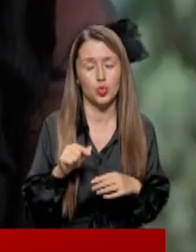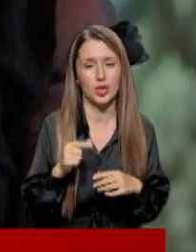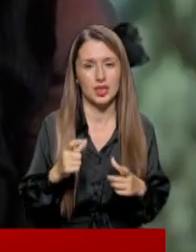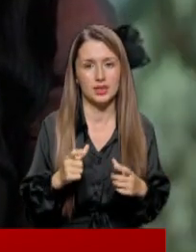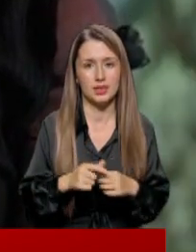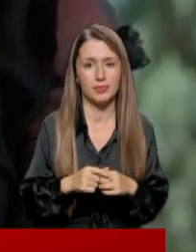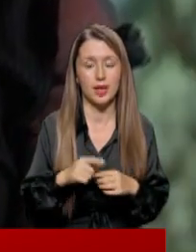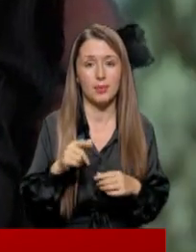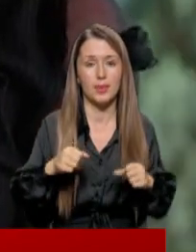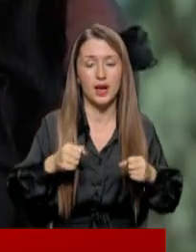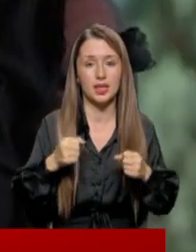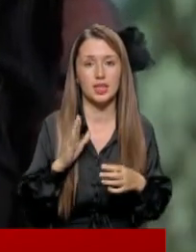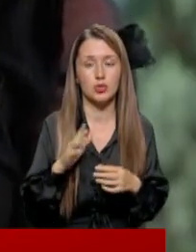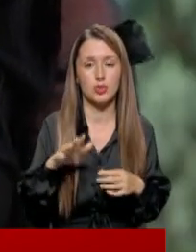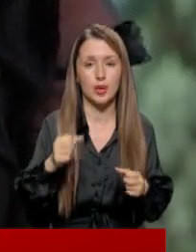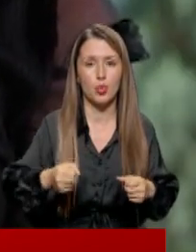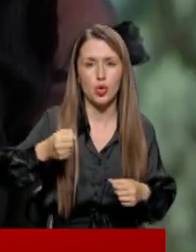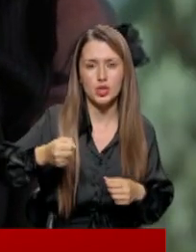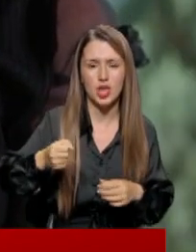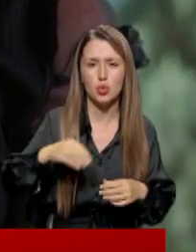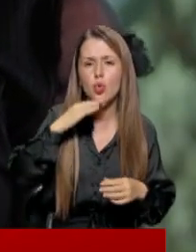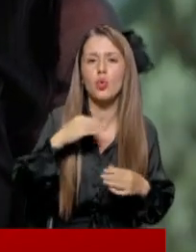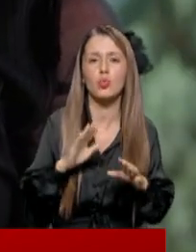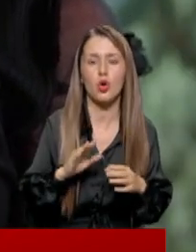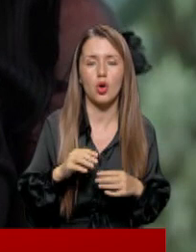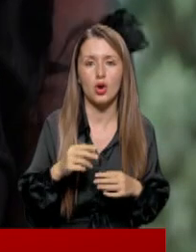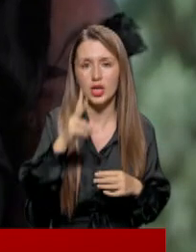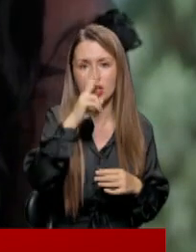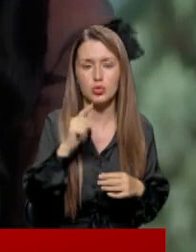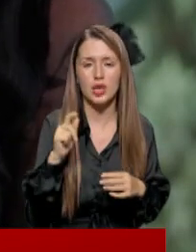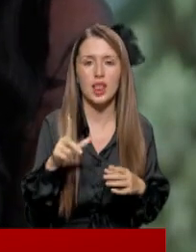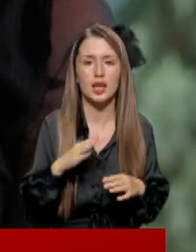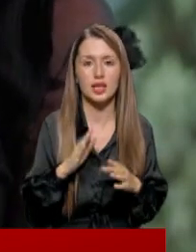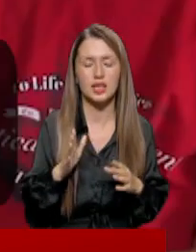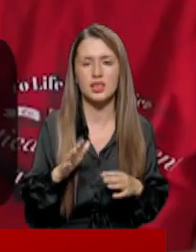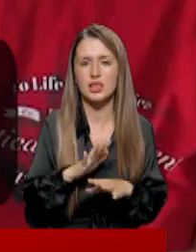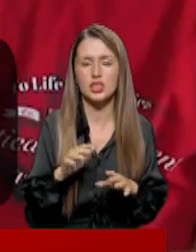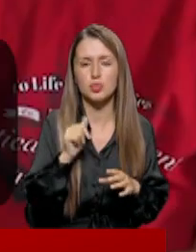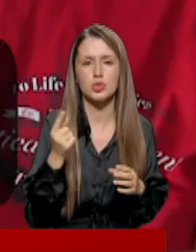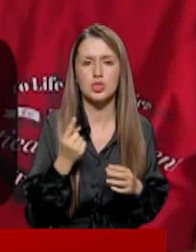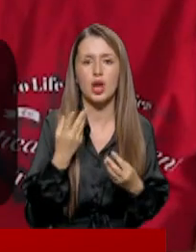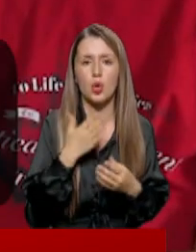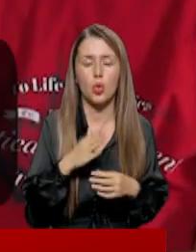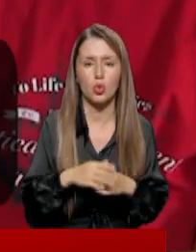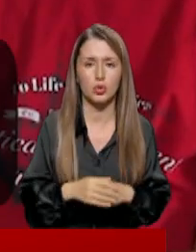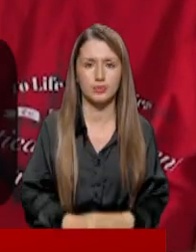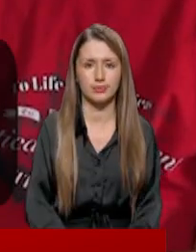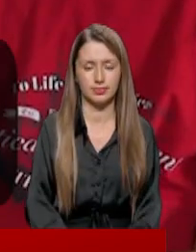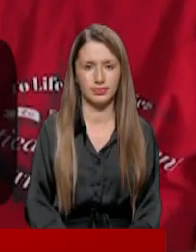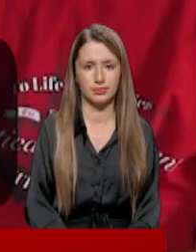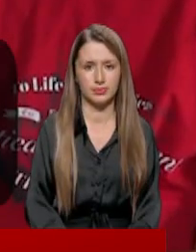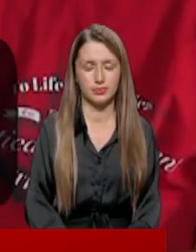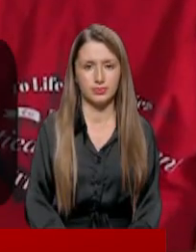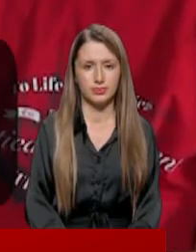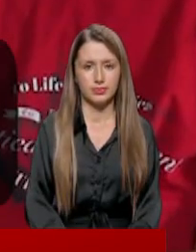Bir markete gidiyorsunuz ya, bir poşeti bile dolduramıyorsunuz. 200 lira gitti, hiçbir şey yok. Süt alıyordum başkanım, bir hafta 8 lira, 10